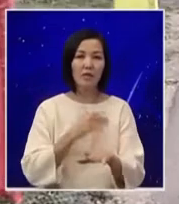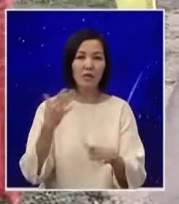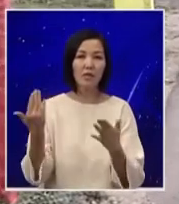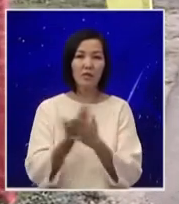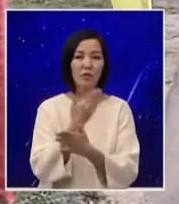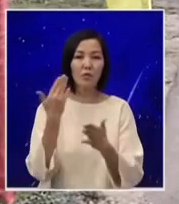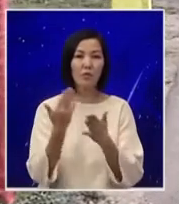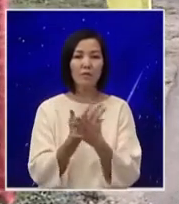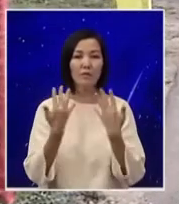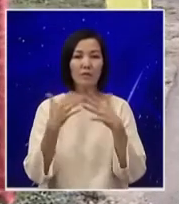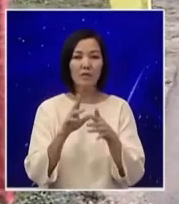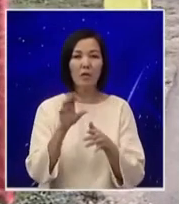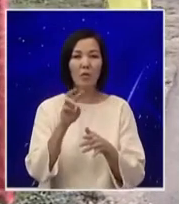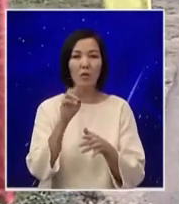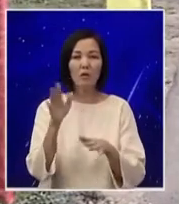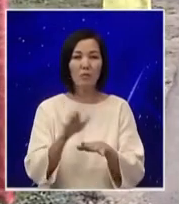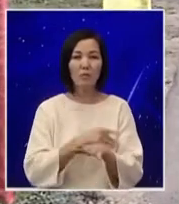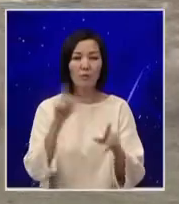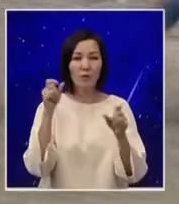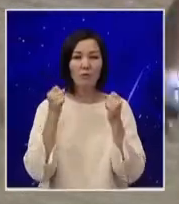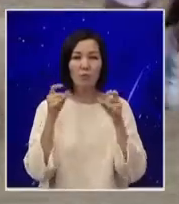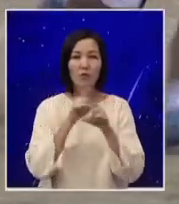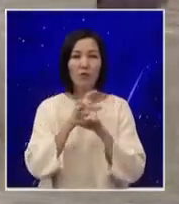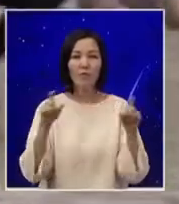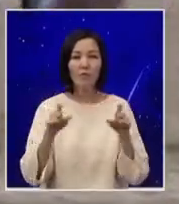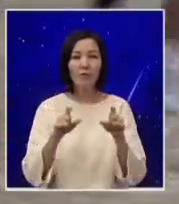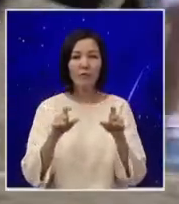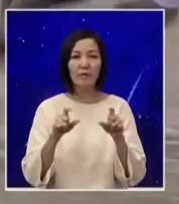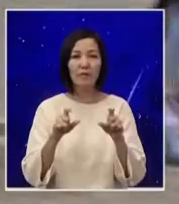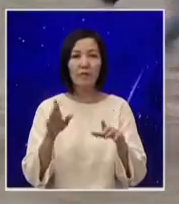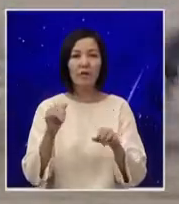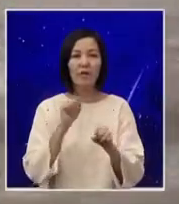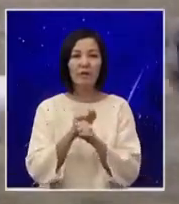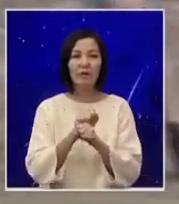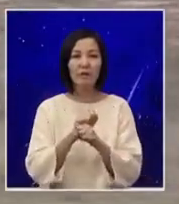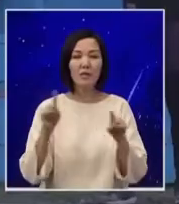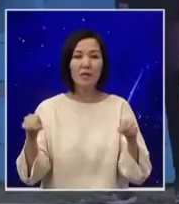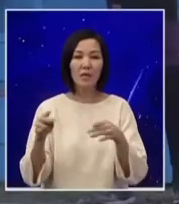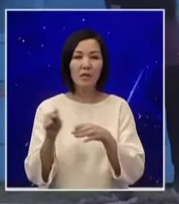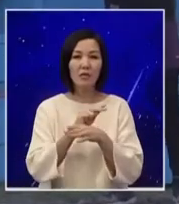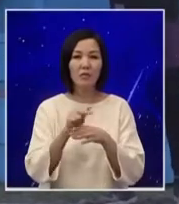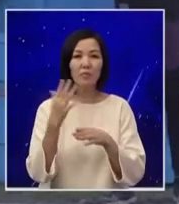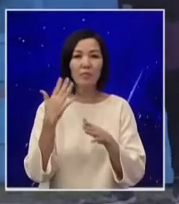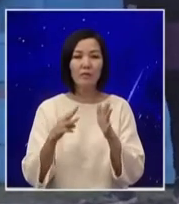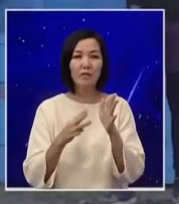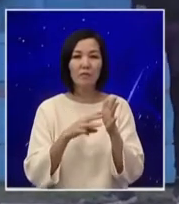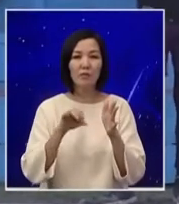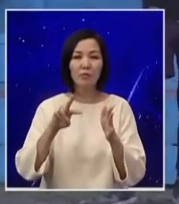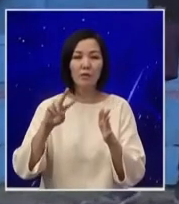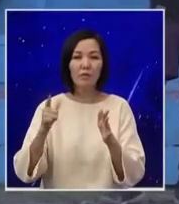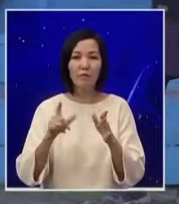жителей села кукол и много лет спорт объект был в ненадлежащем состоянии на его реконструкцию затрачено 58 миллионов тенге